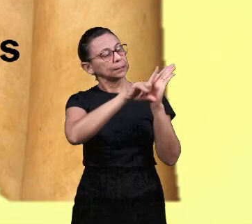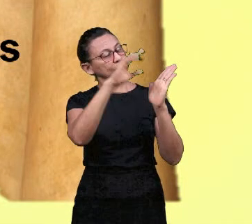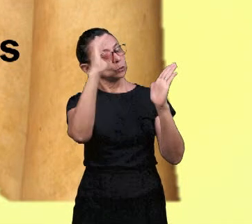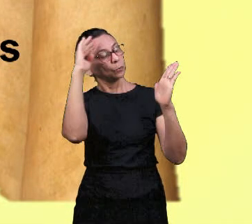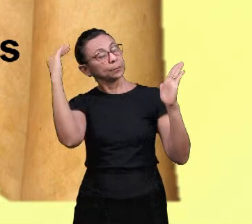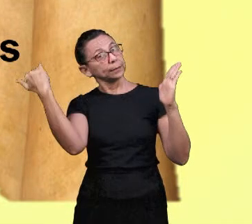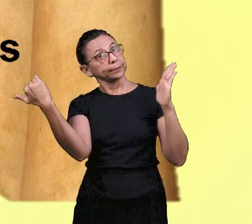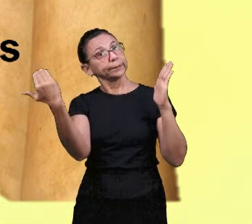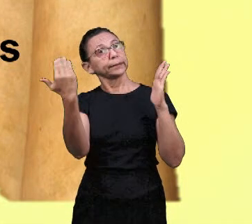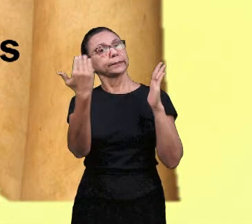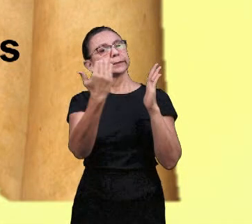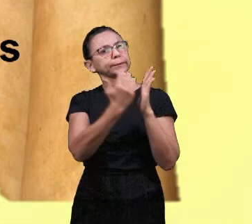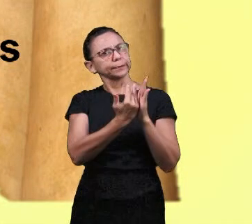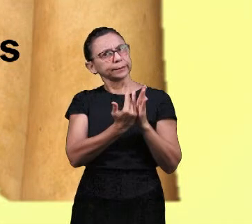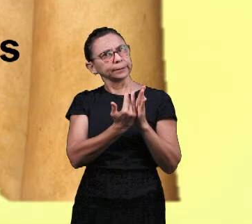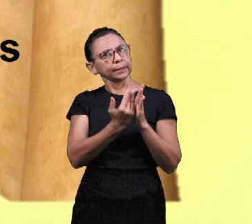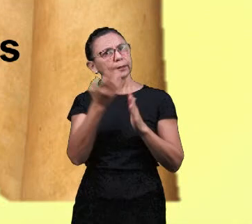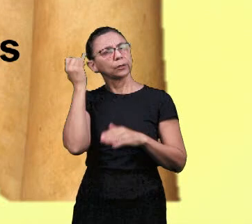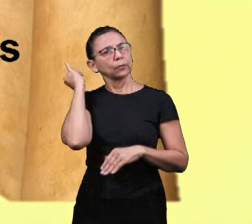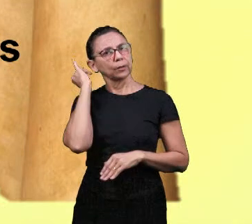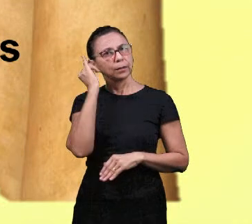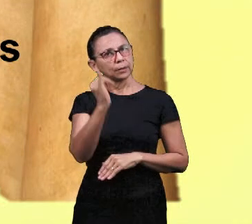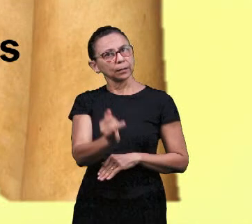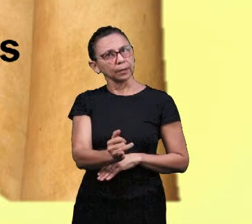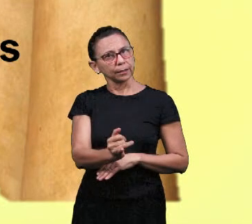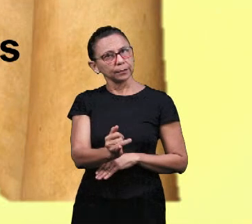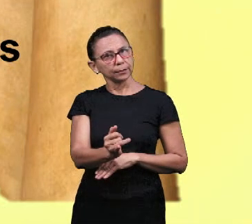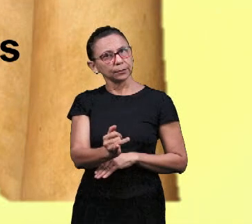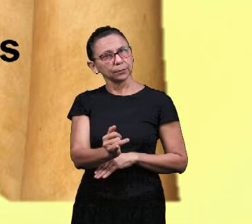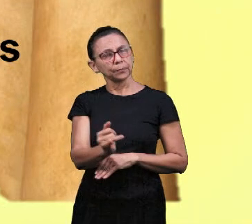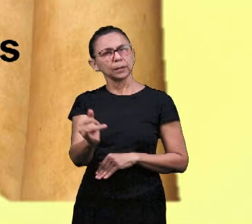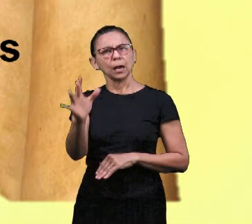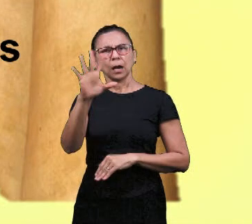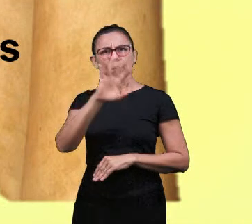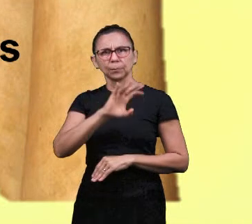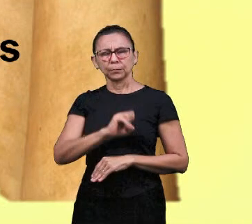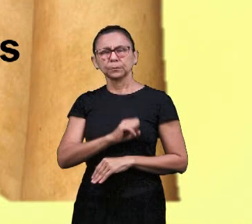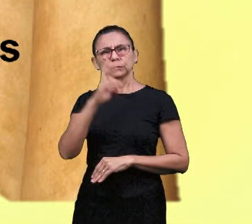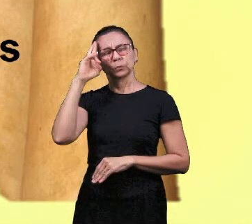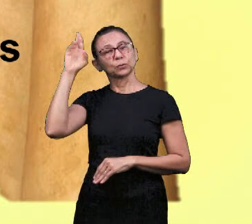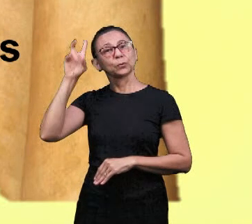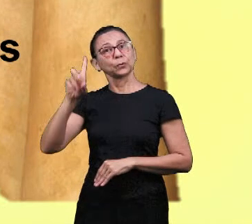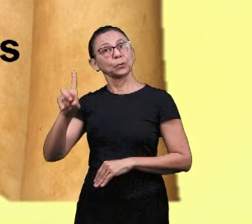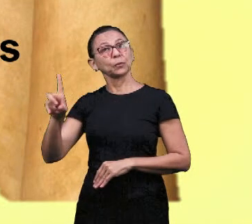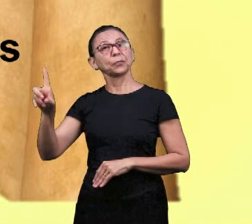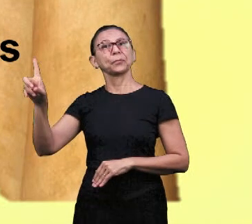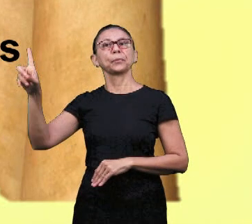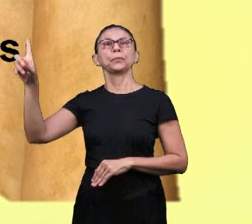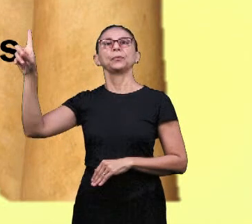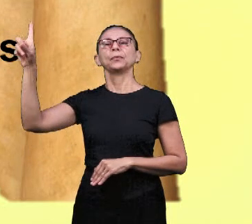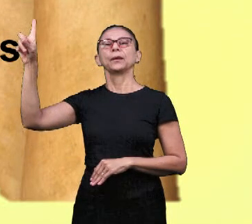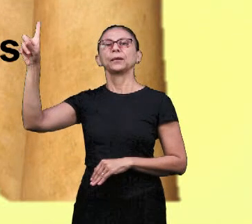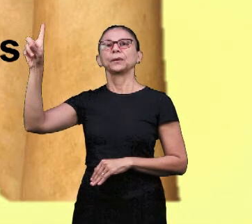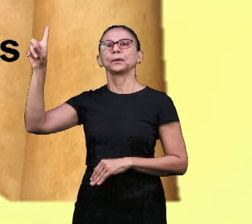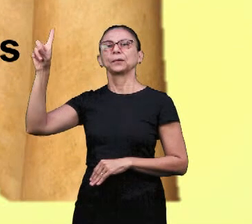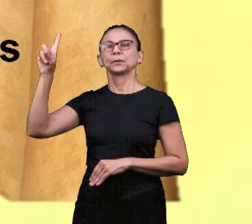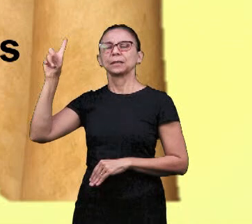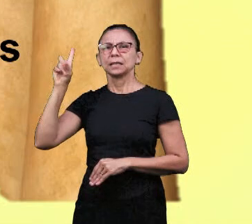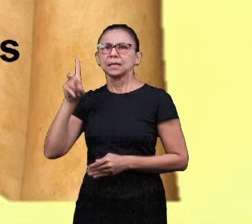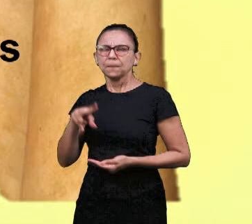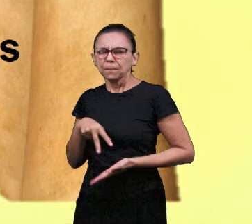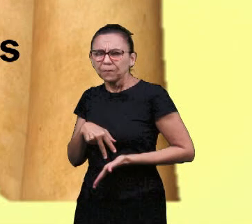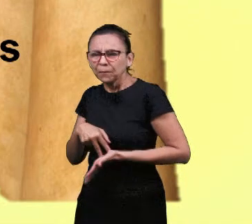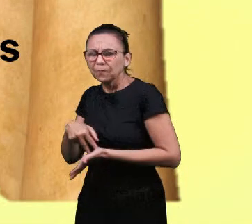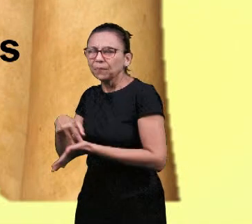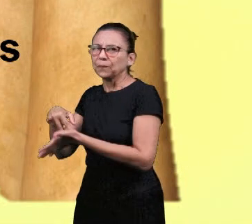garder, en aimant le Seigneur votre Dieu, en marchant dans tous ses chemins, et à